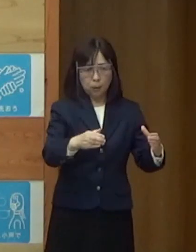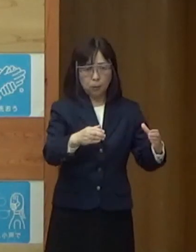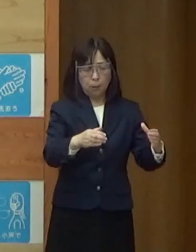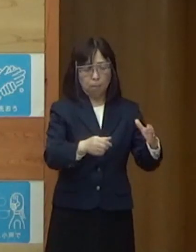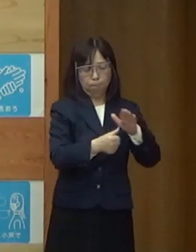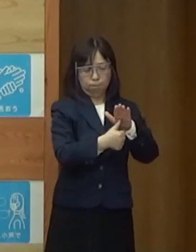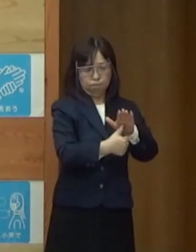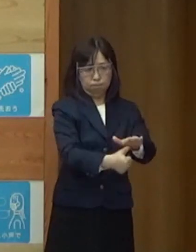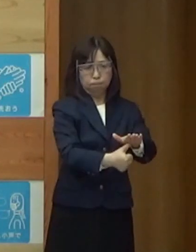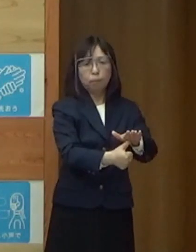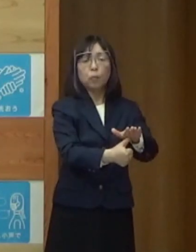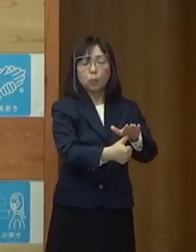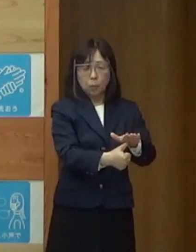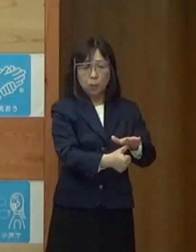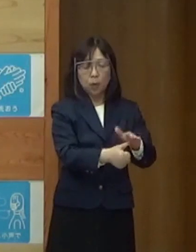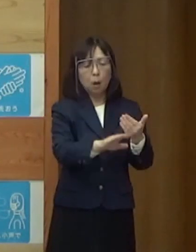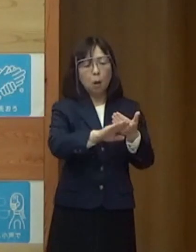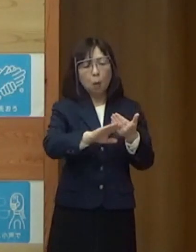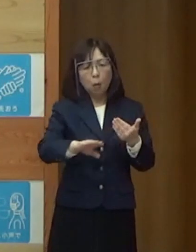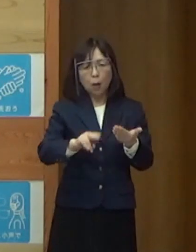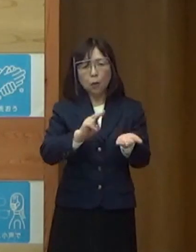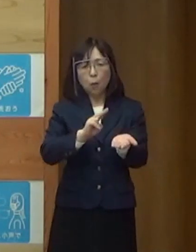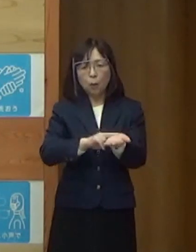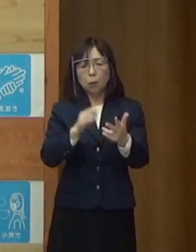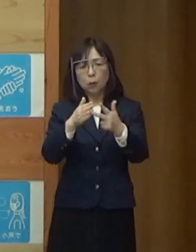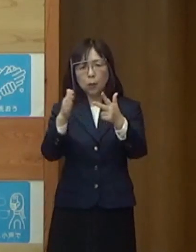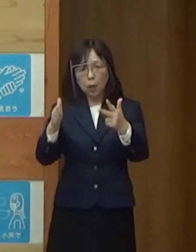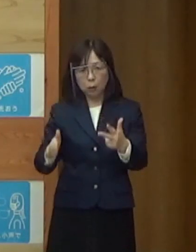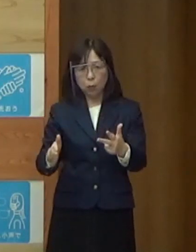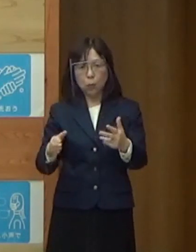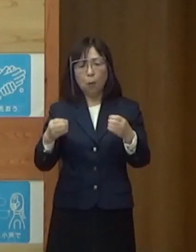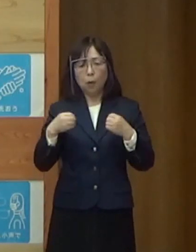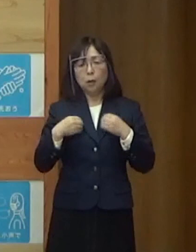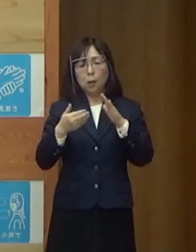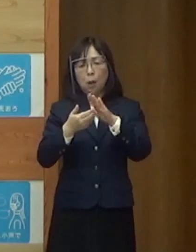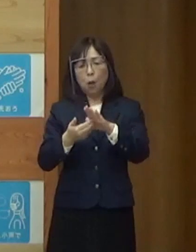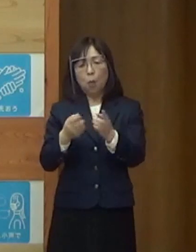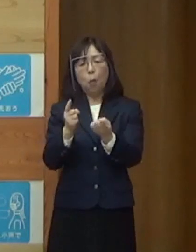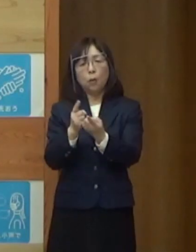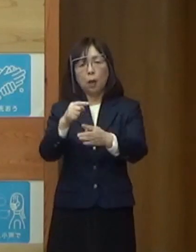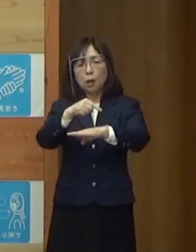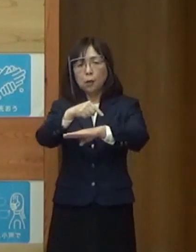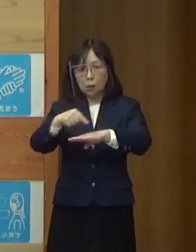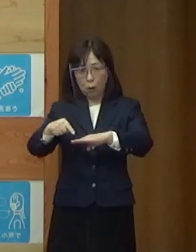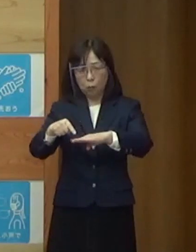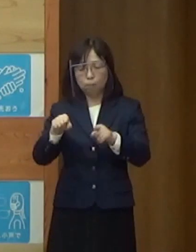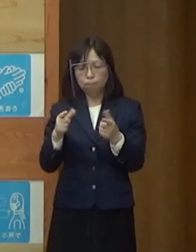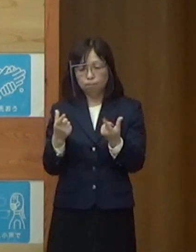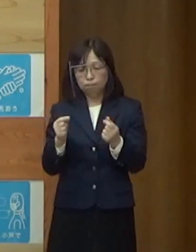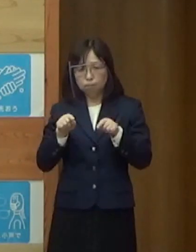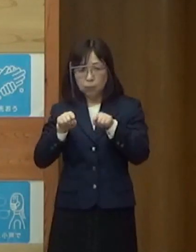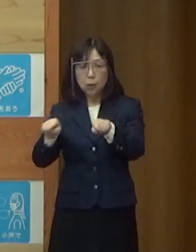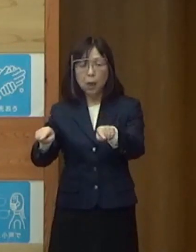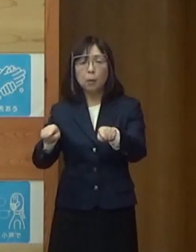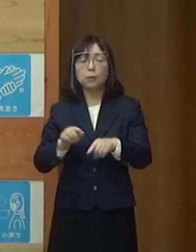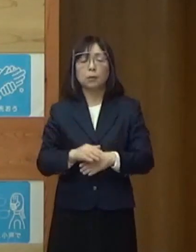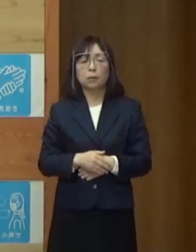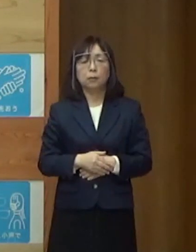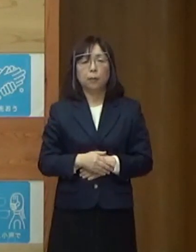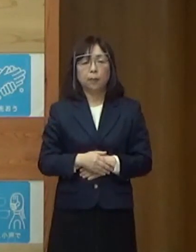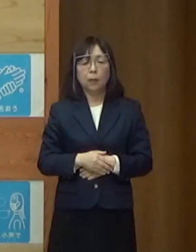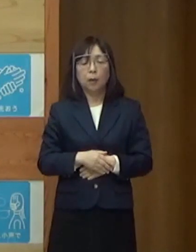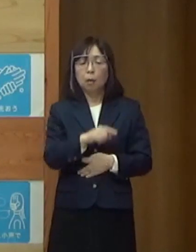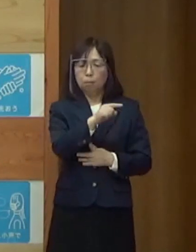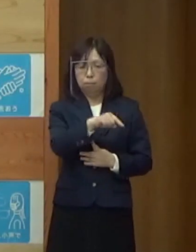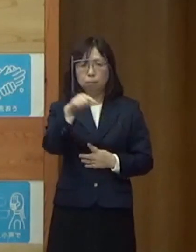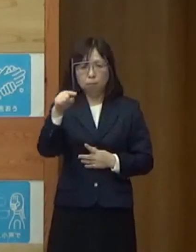取り組むとともに、他の医療施設における感染予防策の徹底、これを図っているところであります。旭川